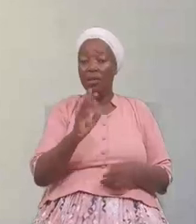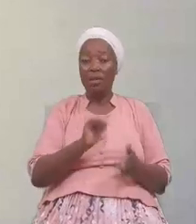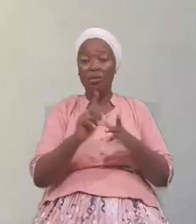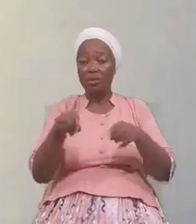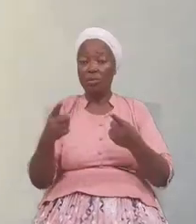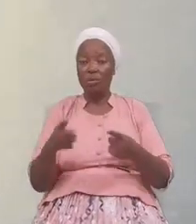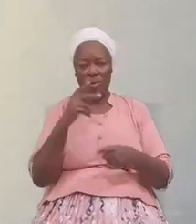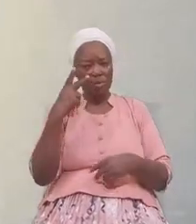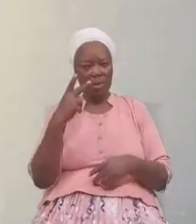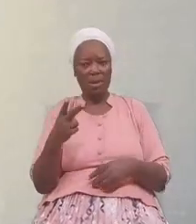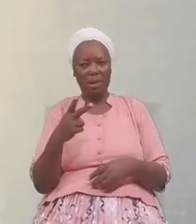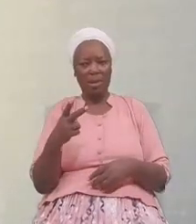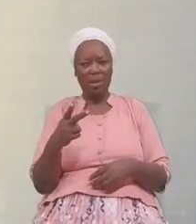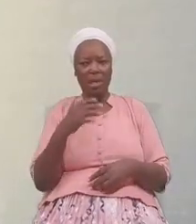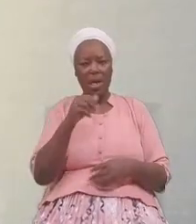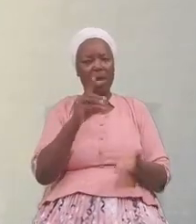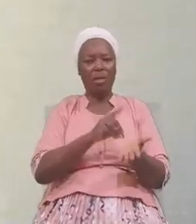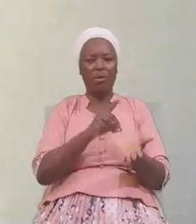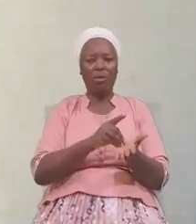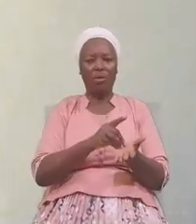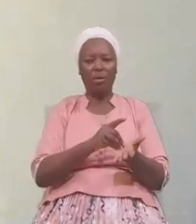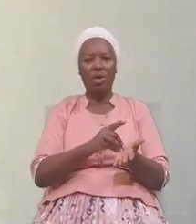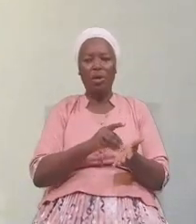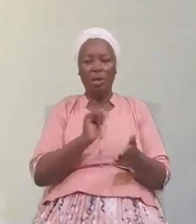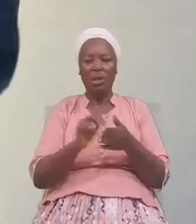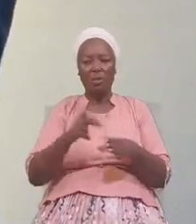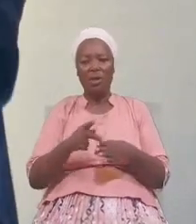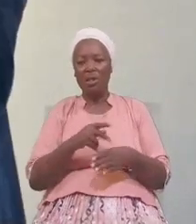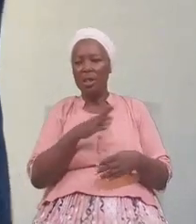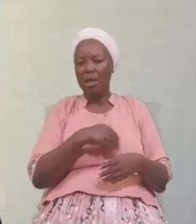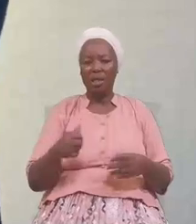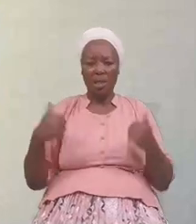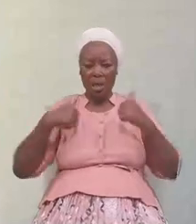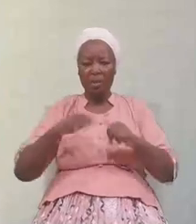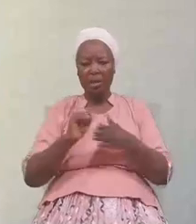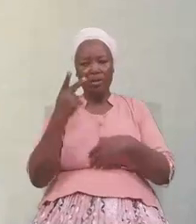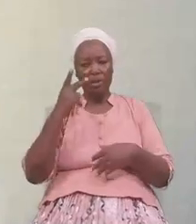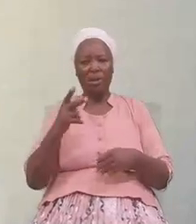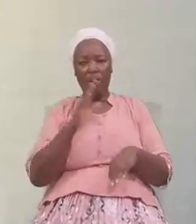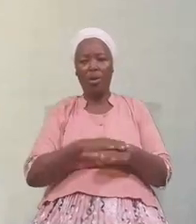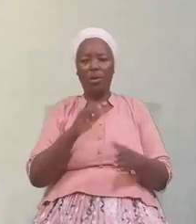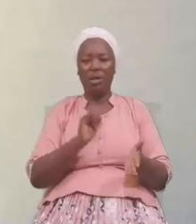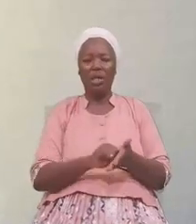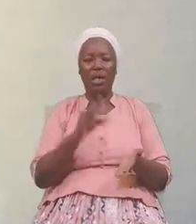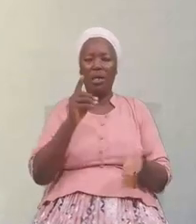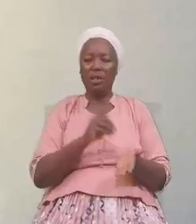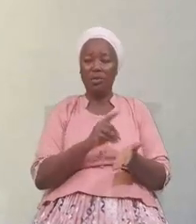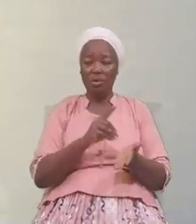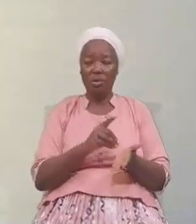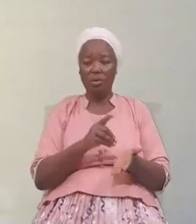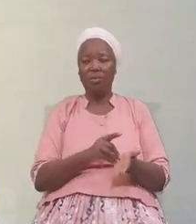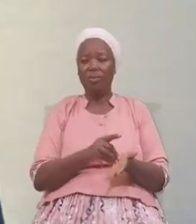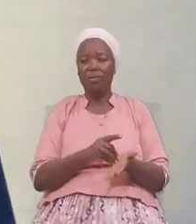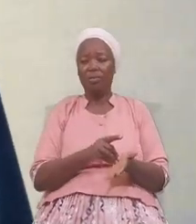vous voyez un docteur, il y a donc un blouson qu'il porte sur lui,